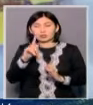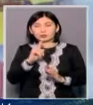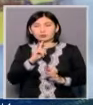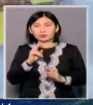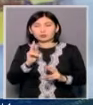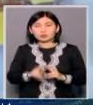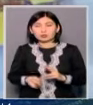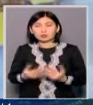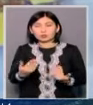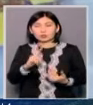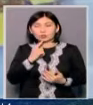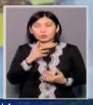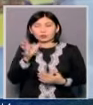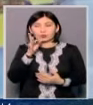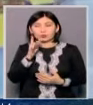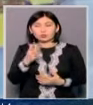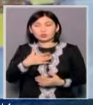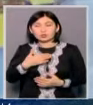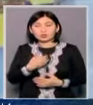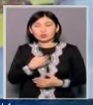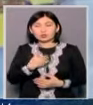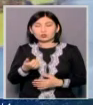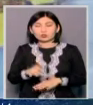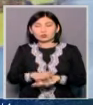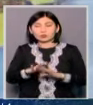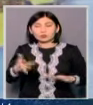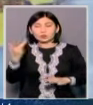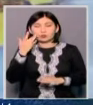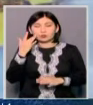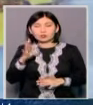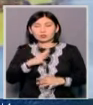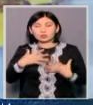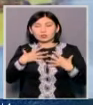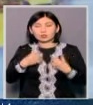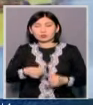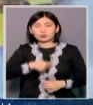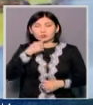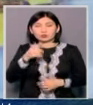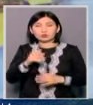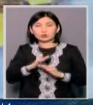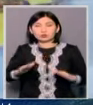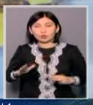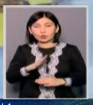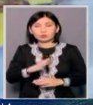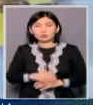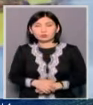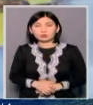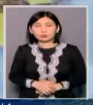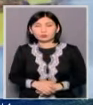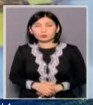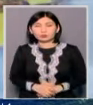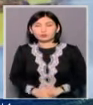Сейчас такое трудное время. Мы желаем, чтобы у детей всегда было здоровье, у взрослых было здоровье. Сейчас не то время,